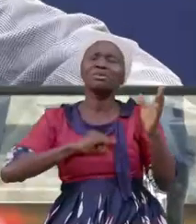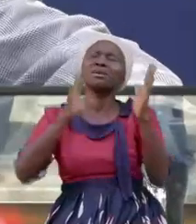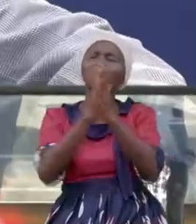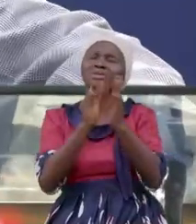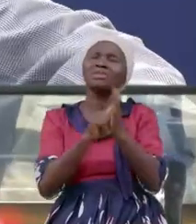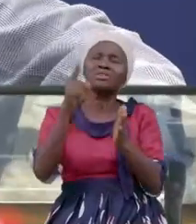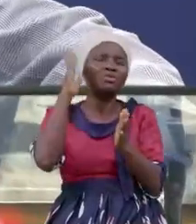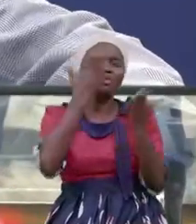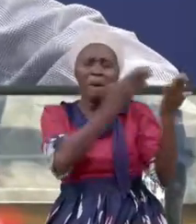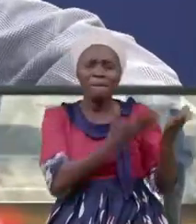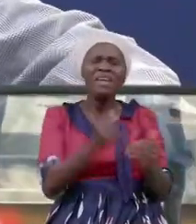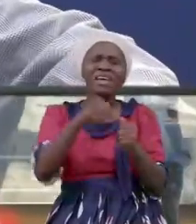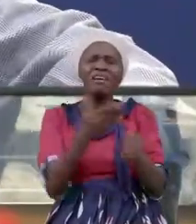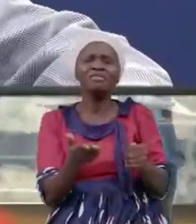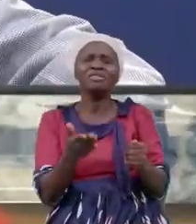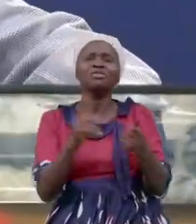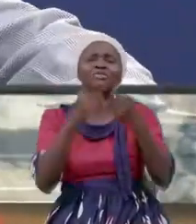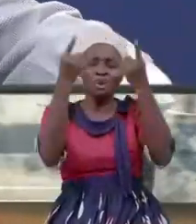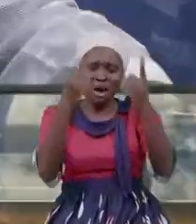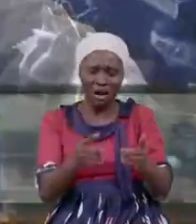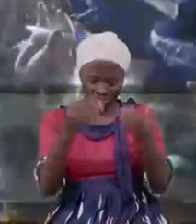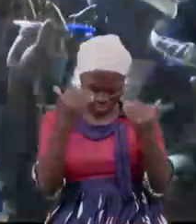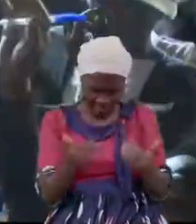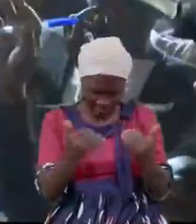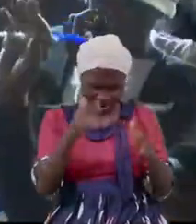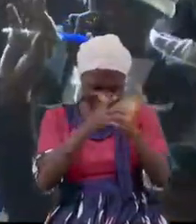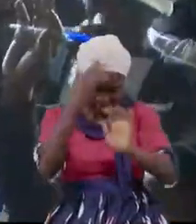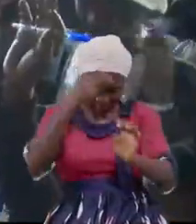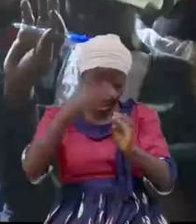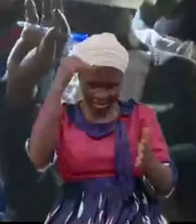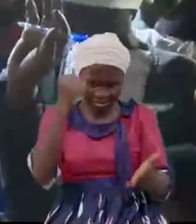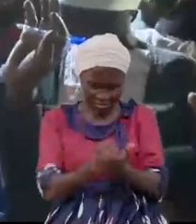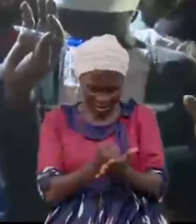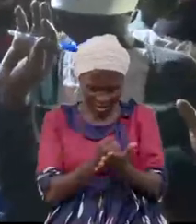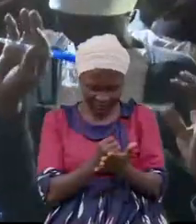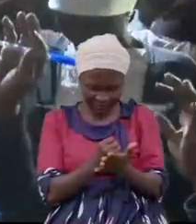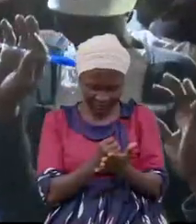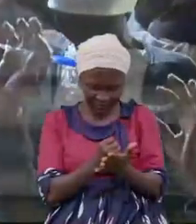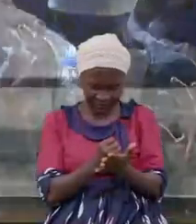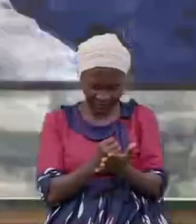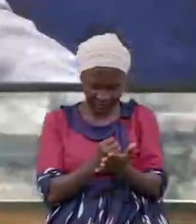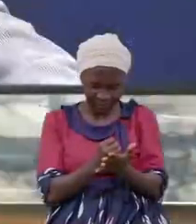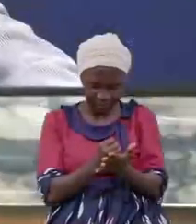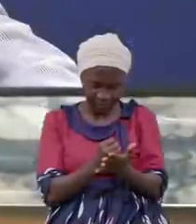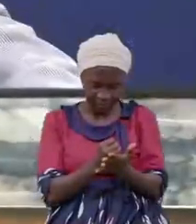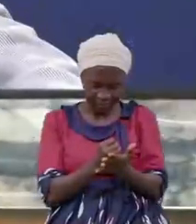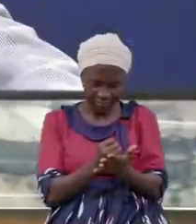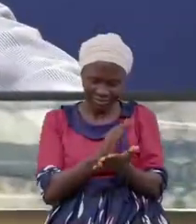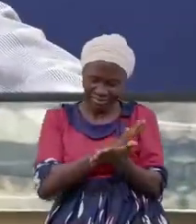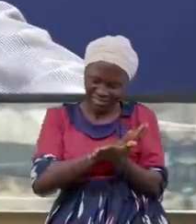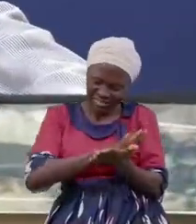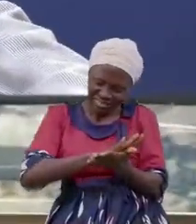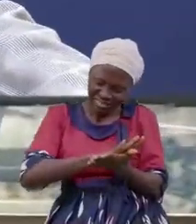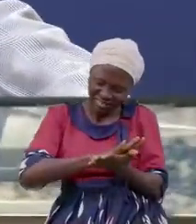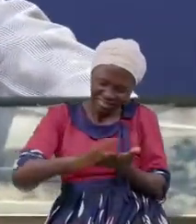prie que tout ce qui n'était pas là soit accomplis dans leur vie maintenant au nom de Jésus